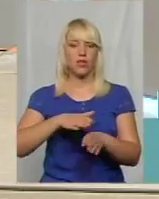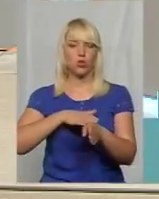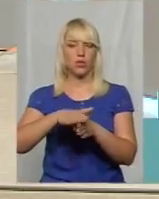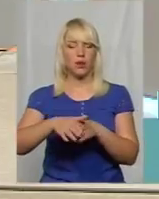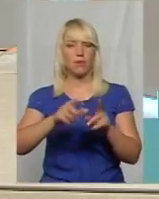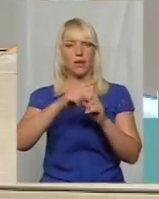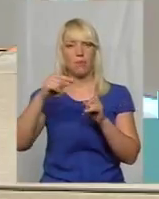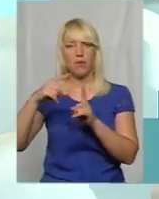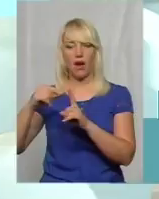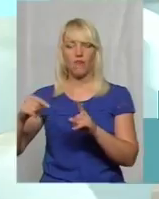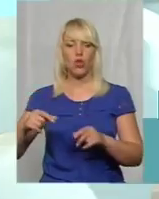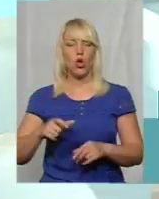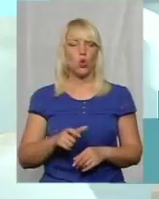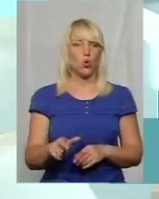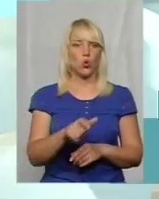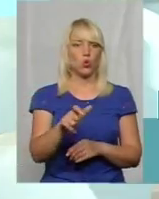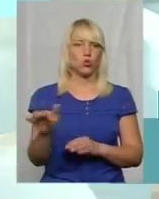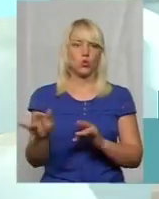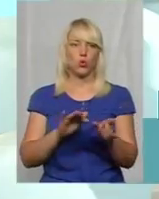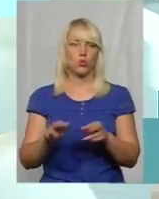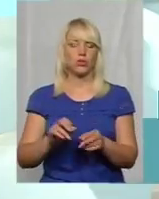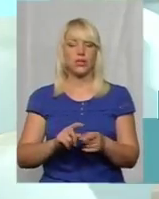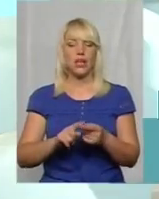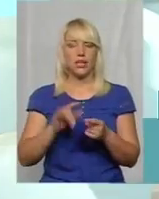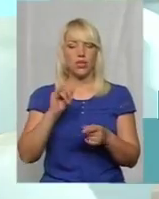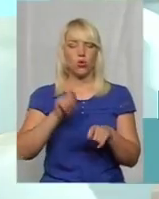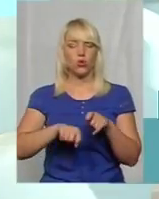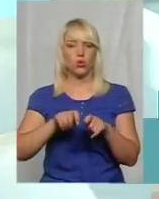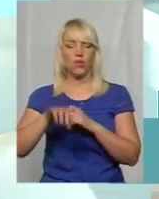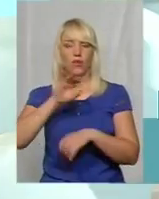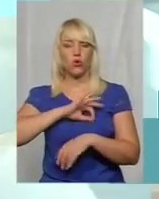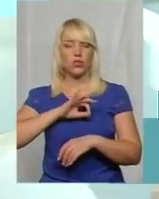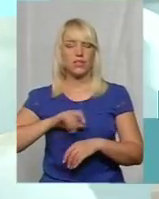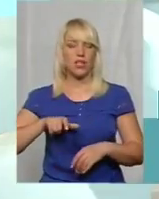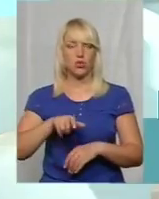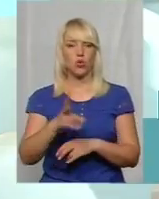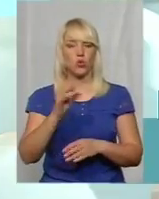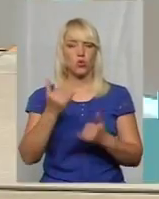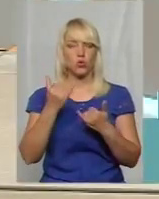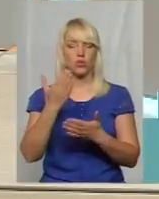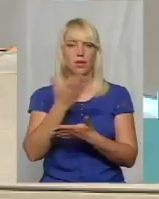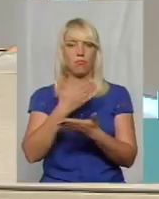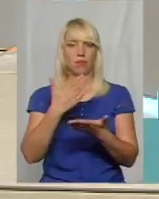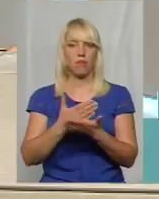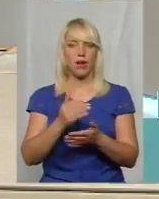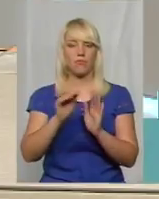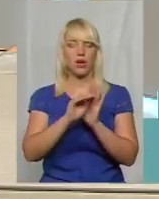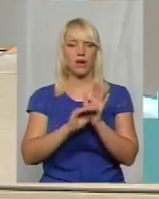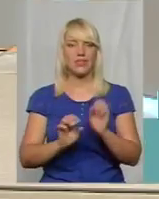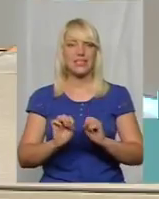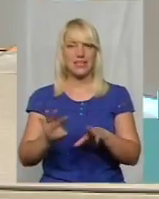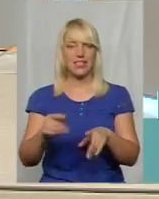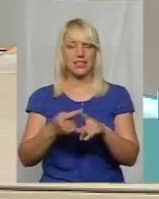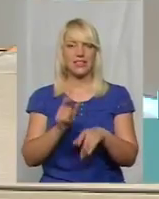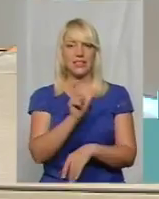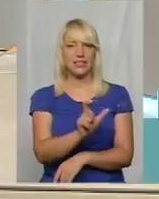дорожнього руху, тобто перевантаження і контроль за використанням цих доріг. Але сьогодні ми маємо в графіку здати ті ділянки.